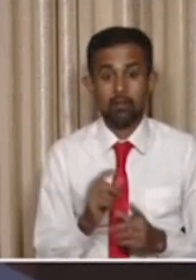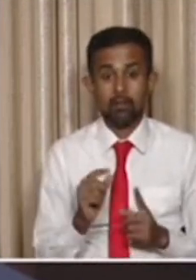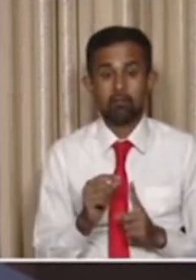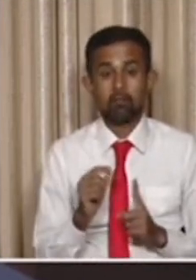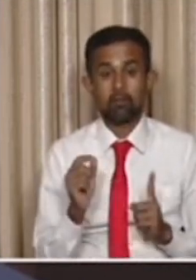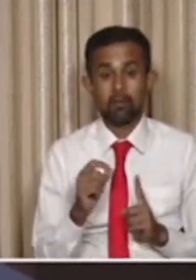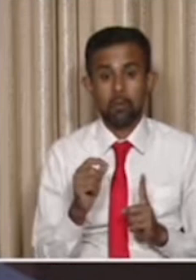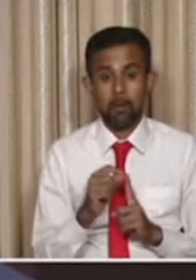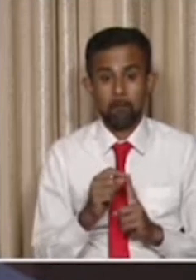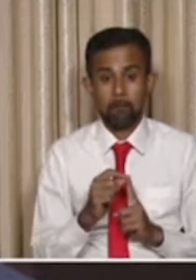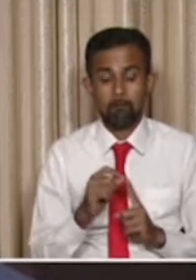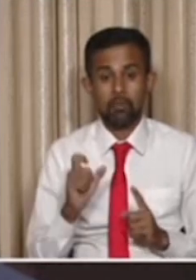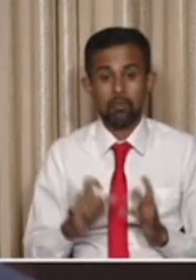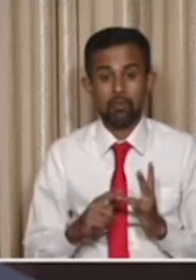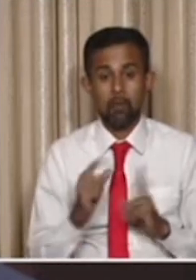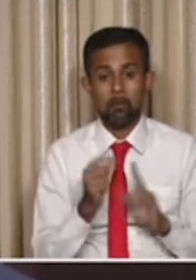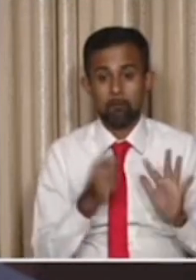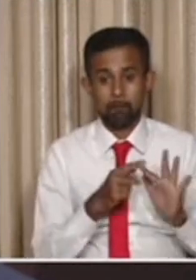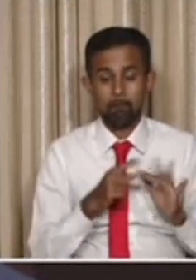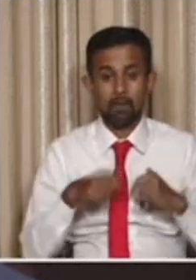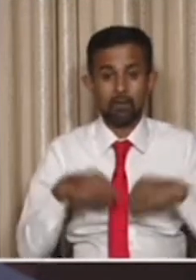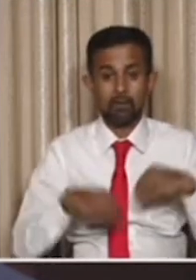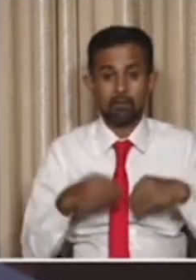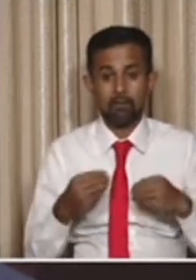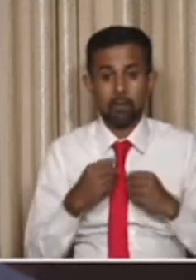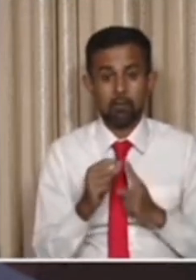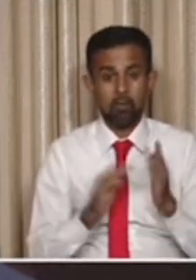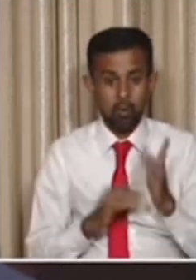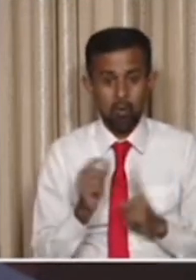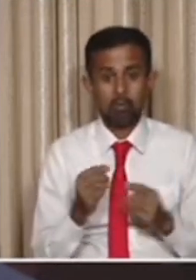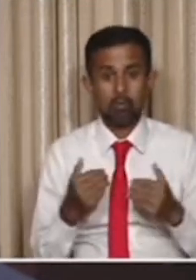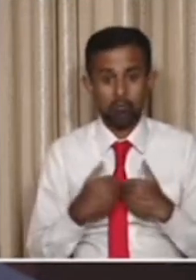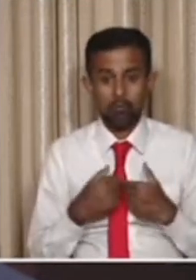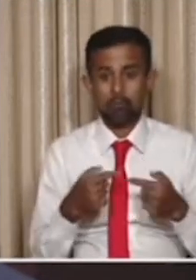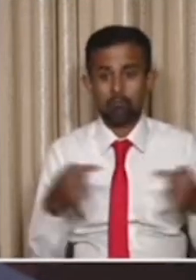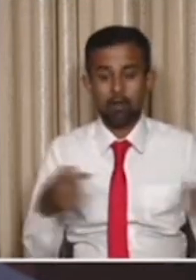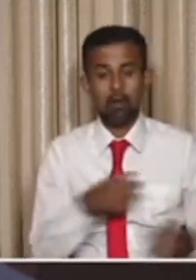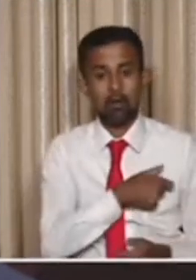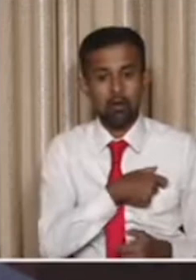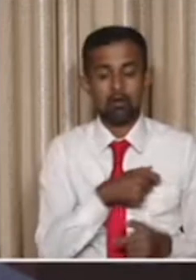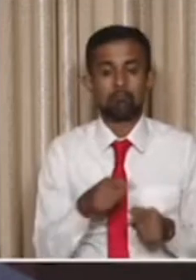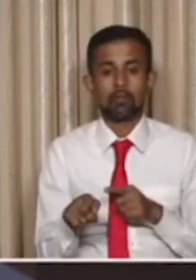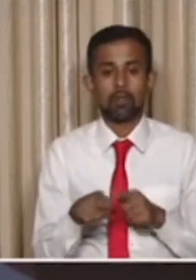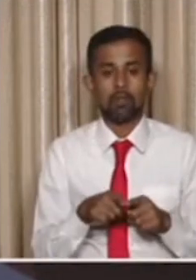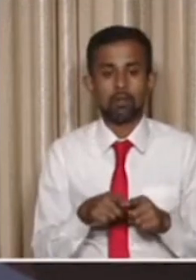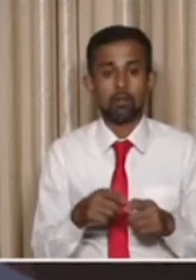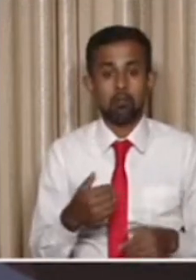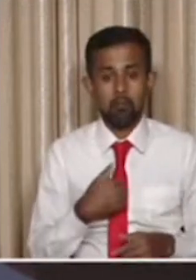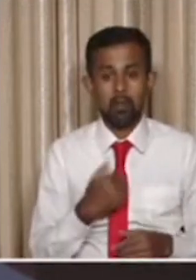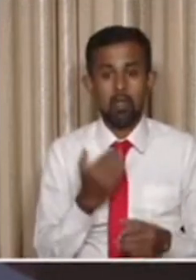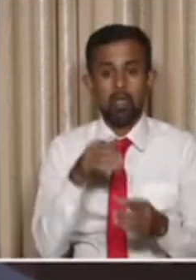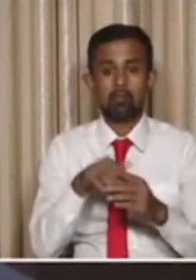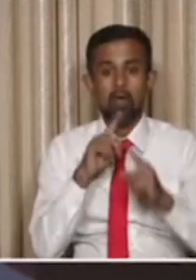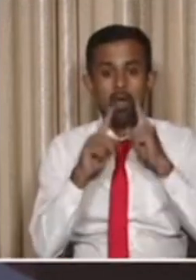ඇවිල්ලා රටේ ඡන්දෙන් පත්වෙච්ච මන්ත්‍රීවරයෙක් හැටියට විපක්ෂ නායකවරයෙක් හැටියට මට ඒක